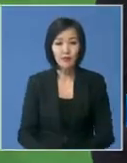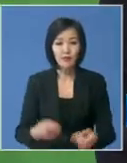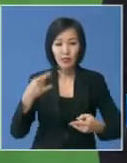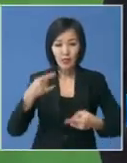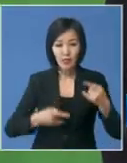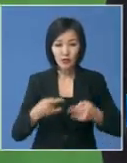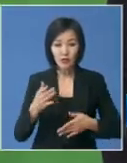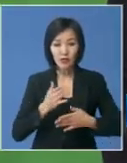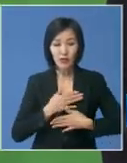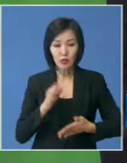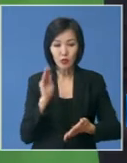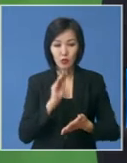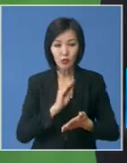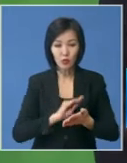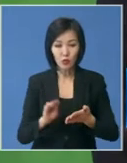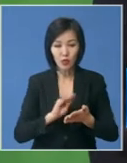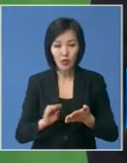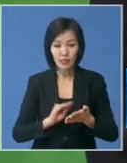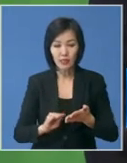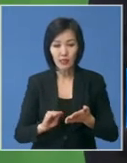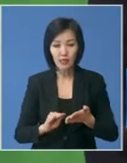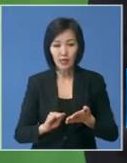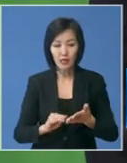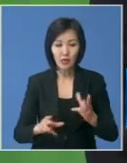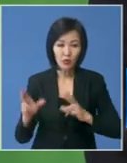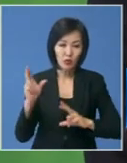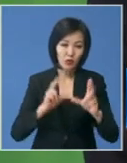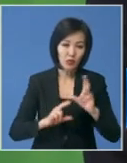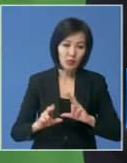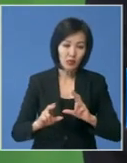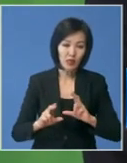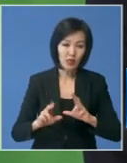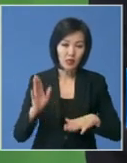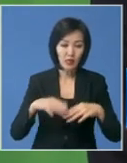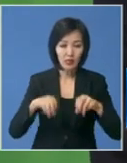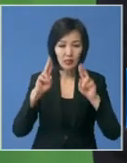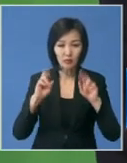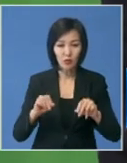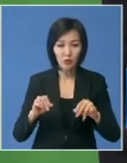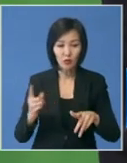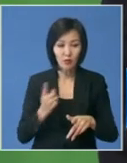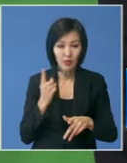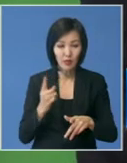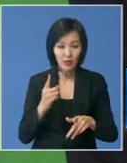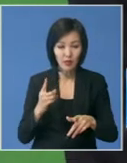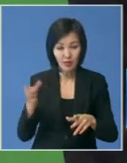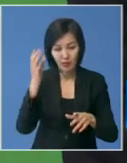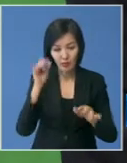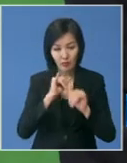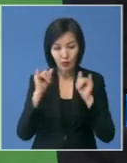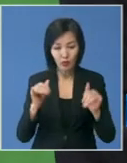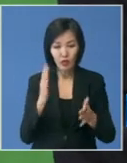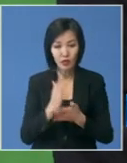телестудияда біздің журналистика және филология кафедрасының білімгерлері кәсіби тұрғыда өздерінің біліктілігін шыңдай алатын болады. Мәселен, бірінші